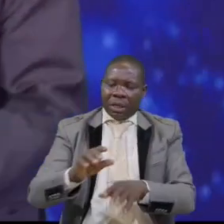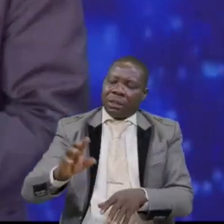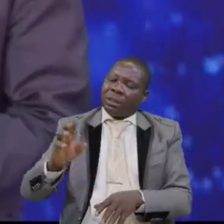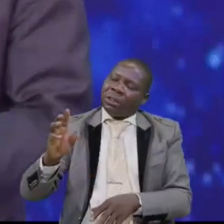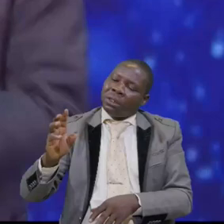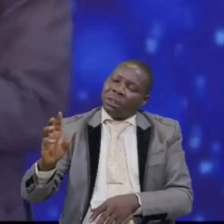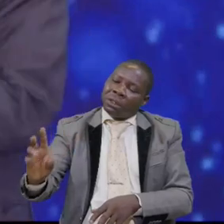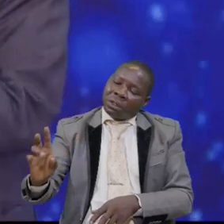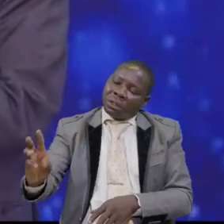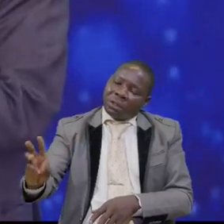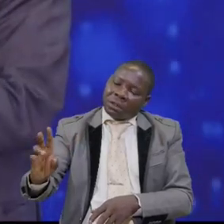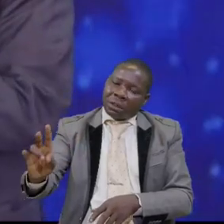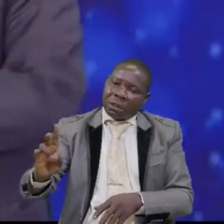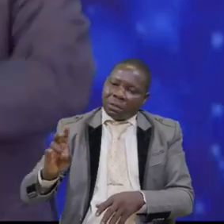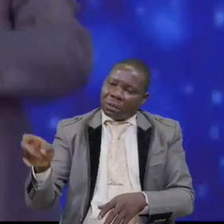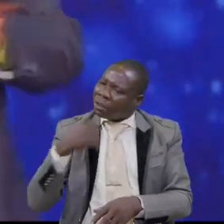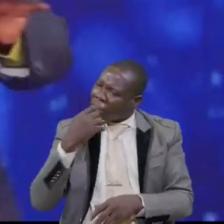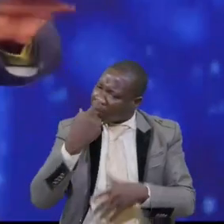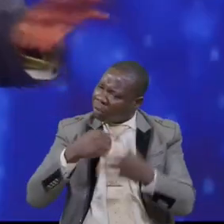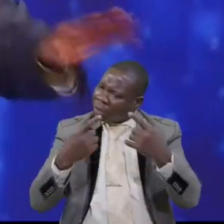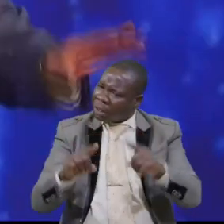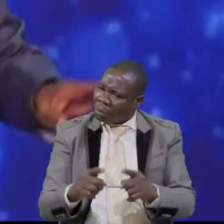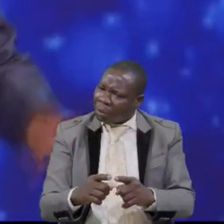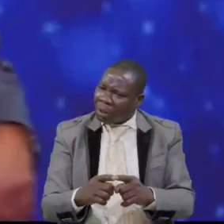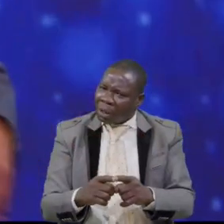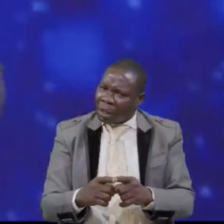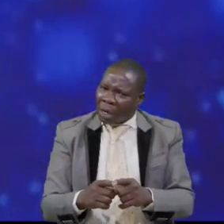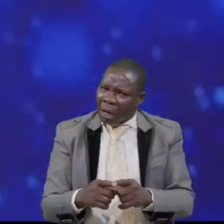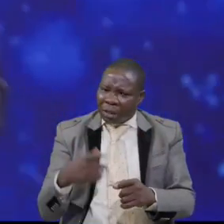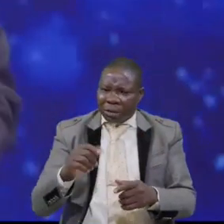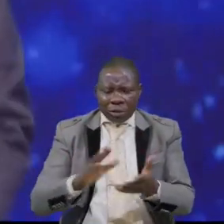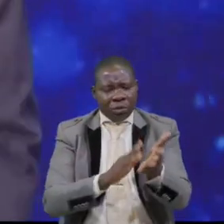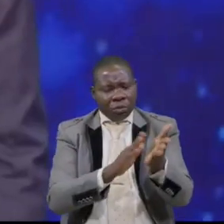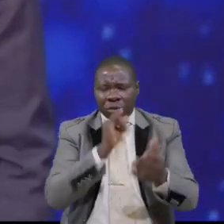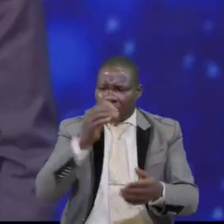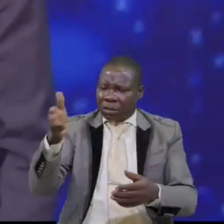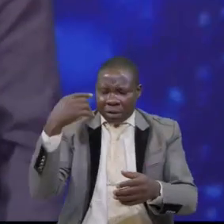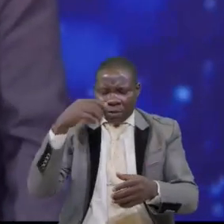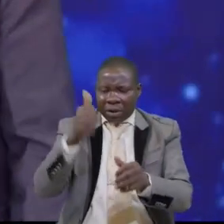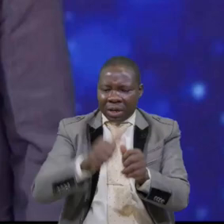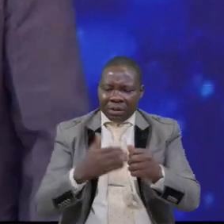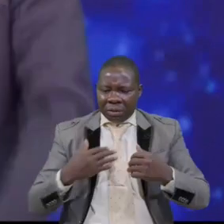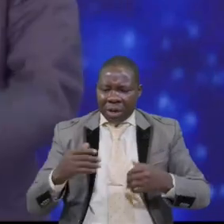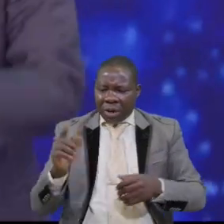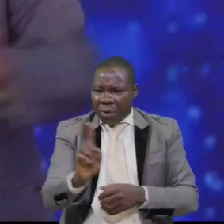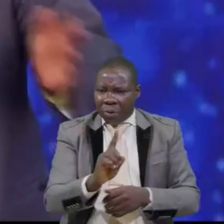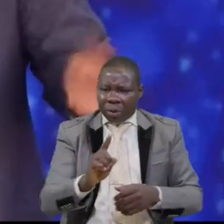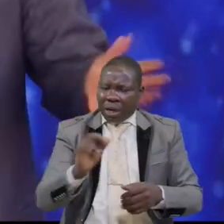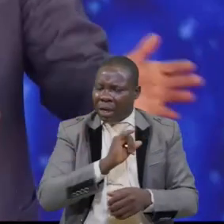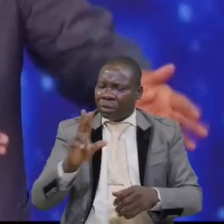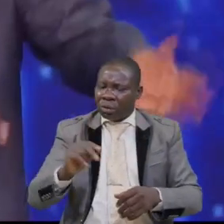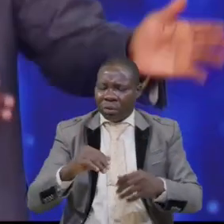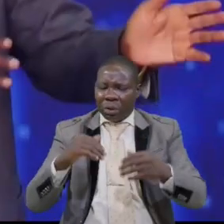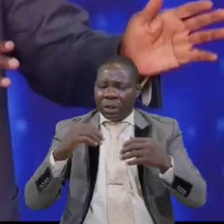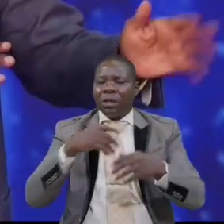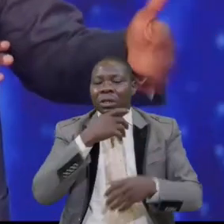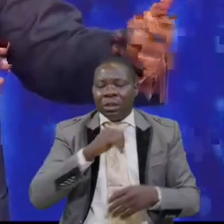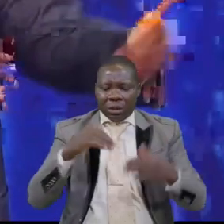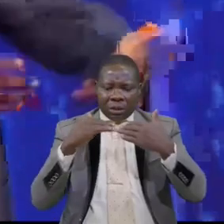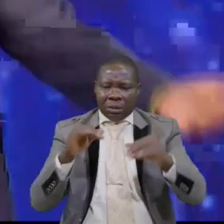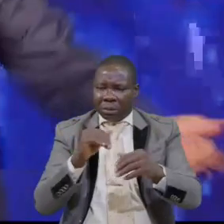qui m'arrive? Le collège est là pour tout le monde. Et il n'y a pas d'âge, limite, il n'y a pas de limite d'âge. Elle est allée s'inscrire. Elle